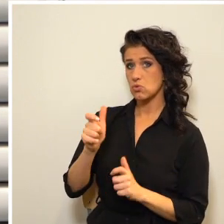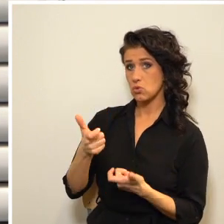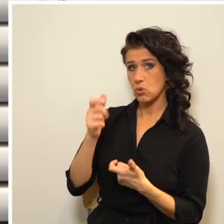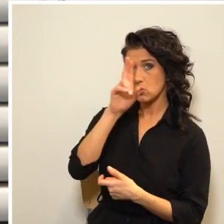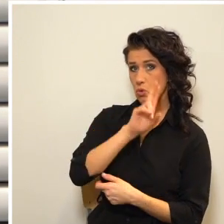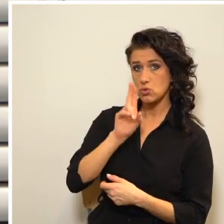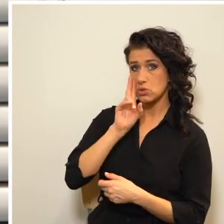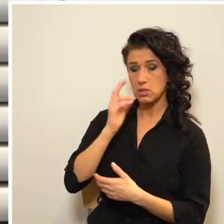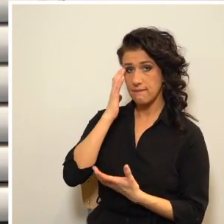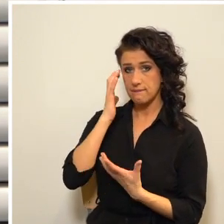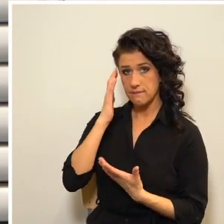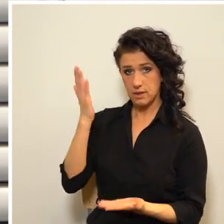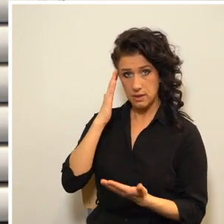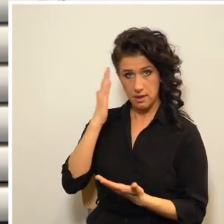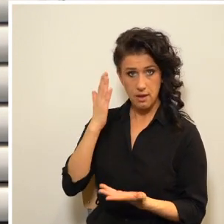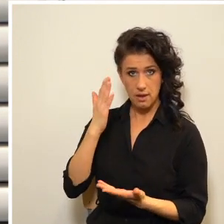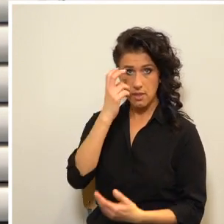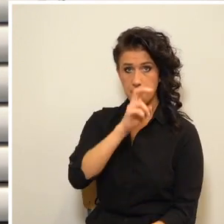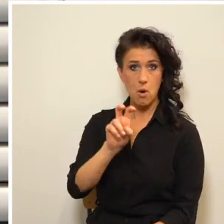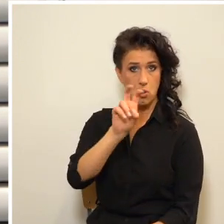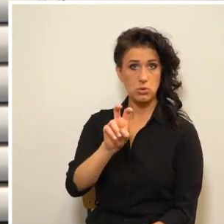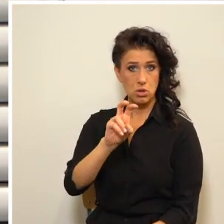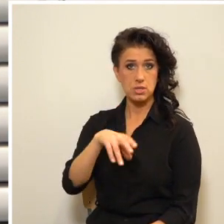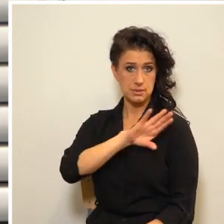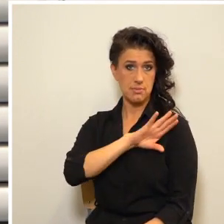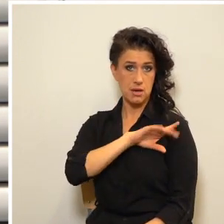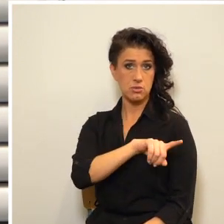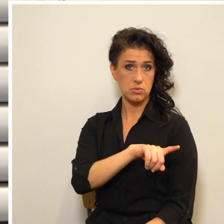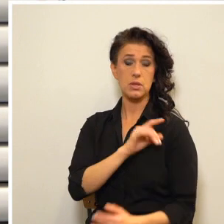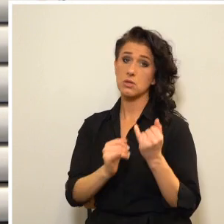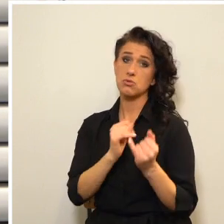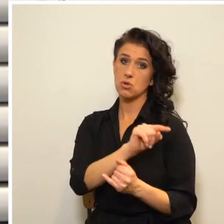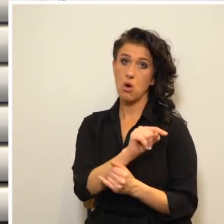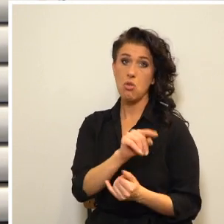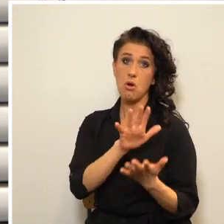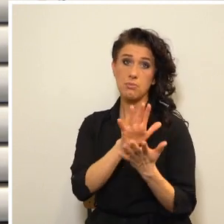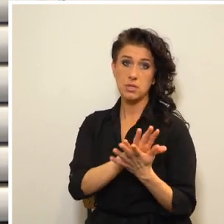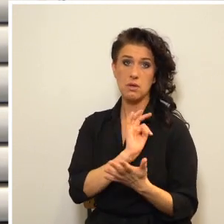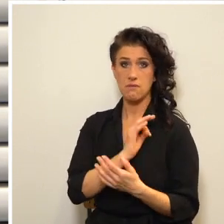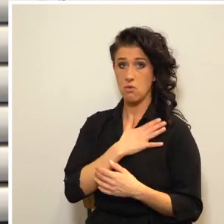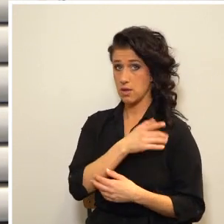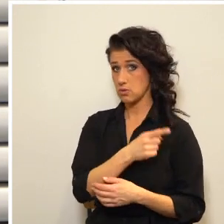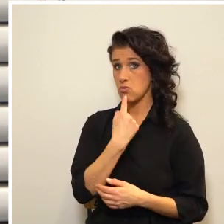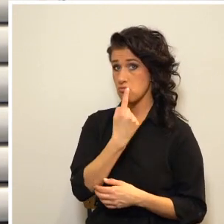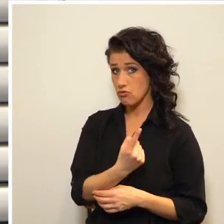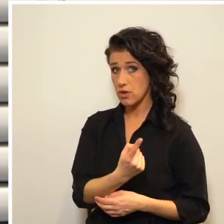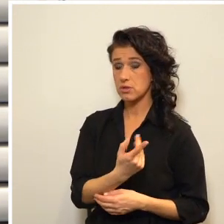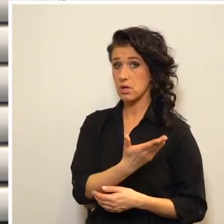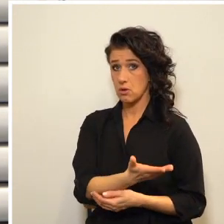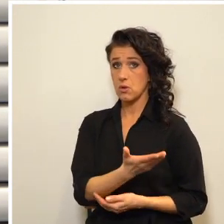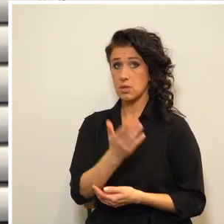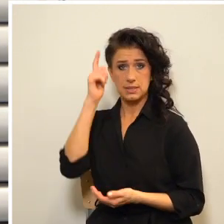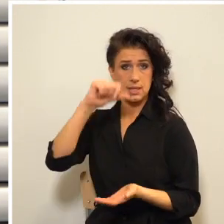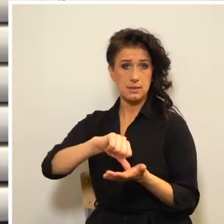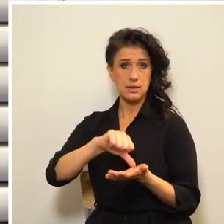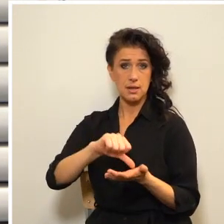rodzina wie na temat poglądów zmarłego czy on Gdybym mógł wyrazić swoją opinię a nie wyraziły bo jest przecież centralny